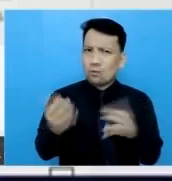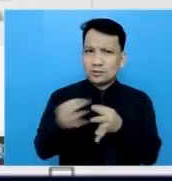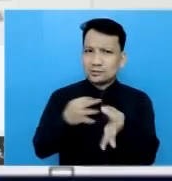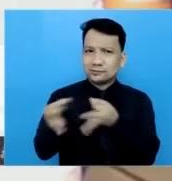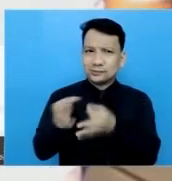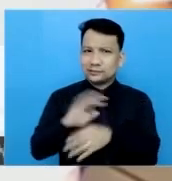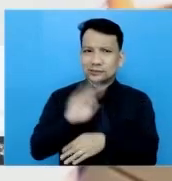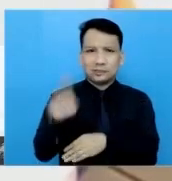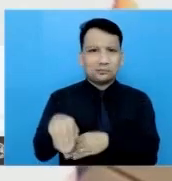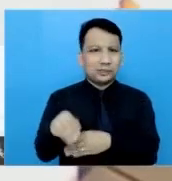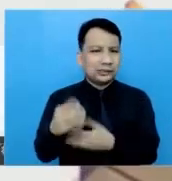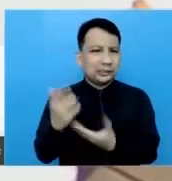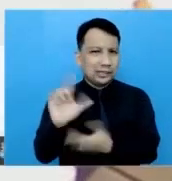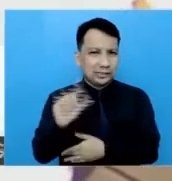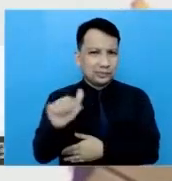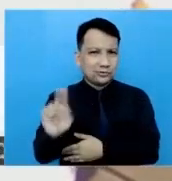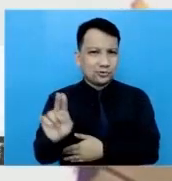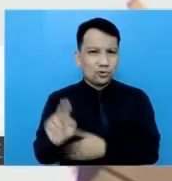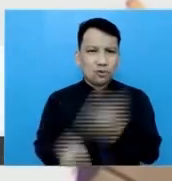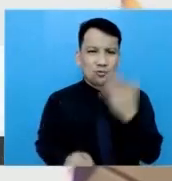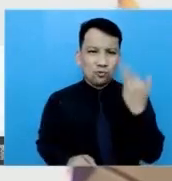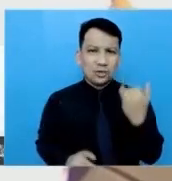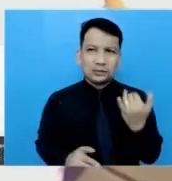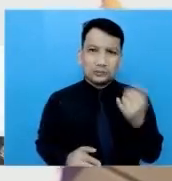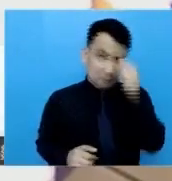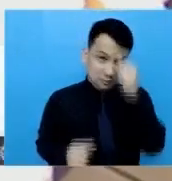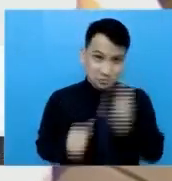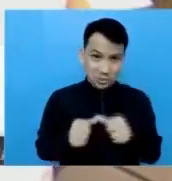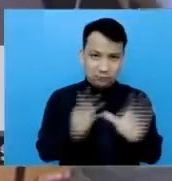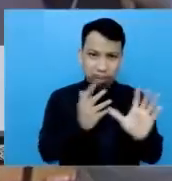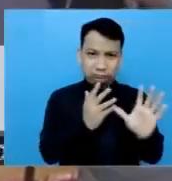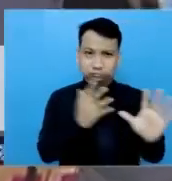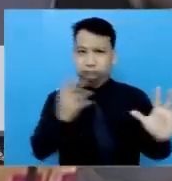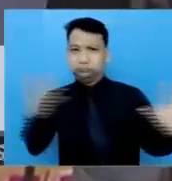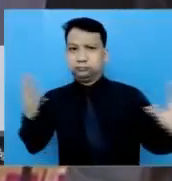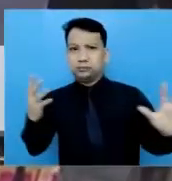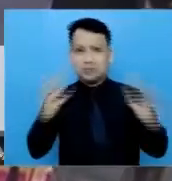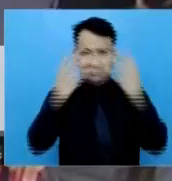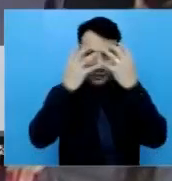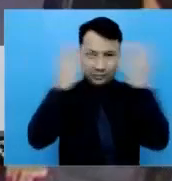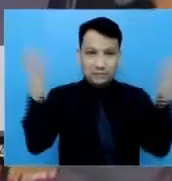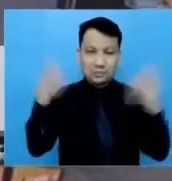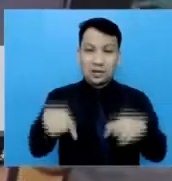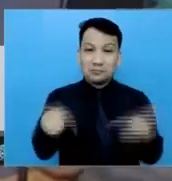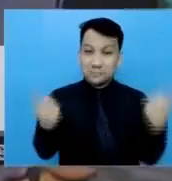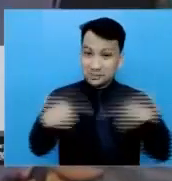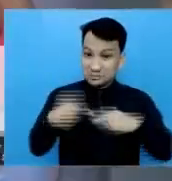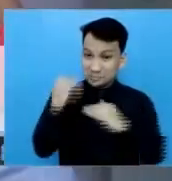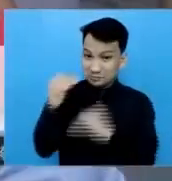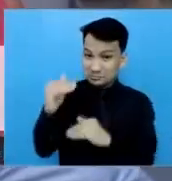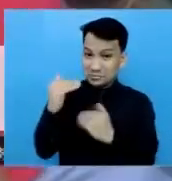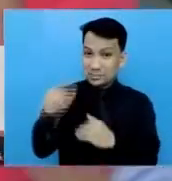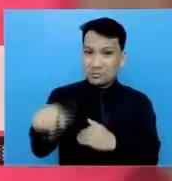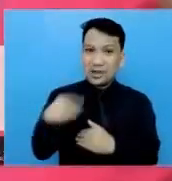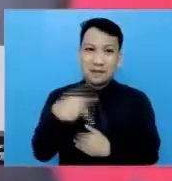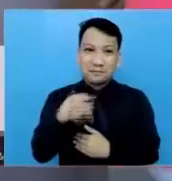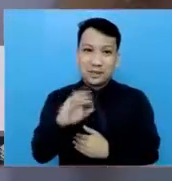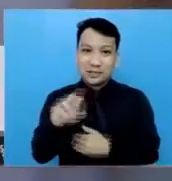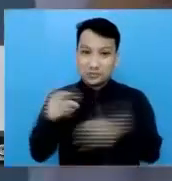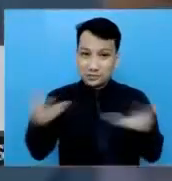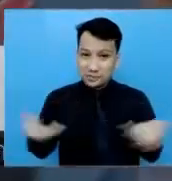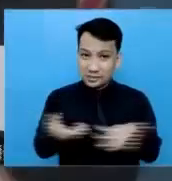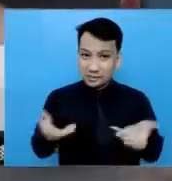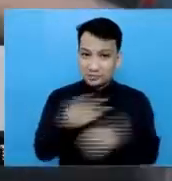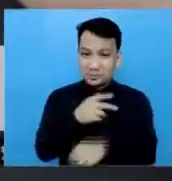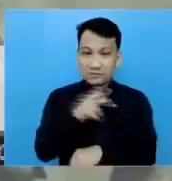issue. Matatanda ang pinilahan at may mga uminit pa ang ulo sa rollout ng limitadong supply ng Pfizer sa bansa.